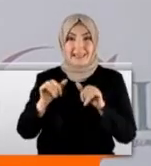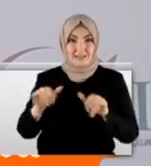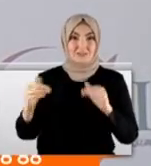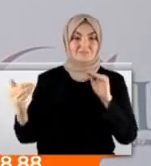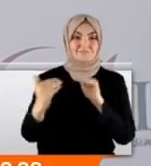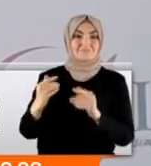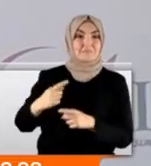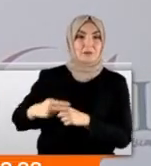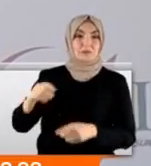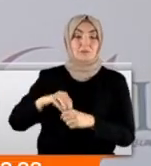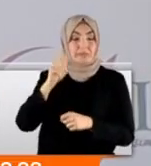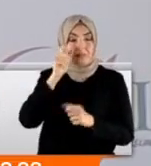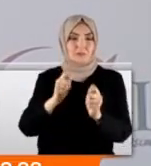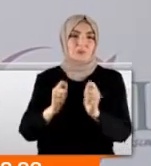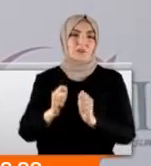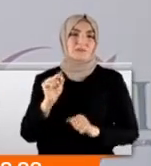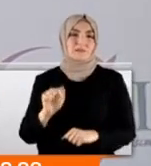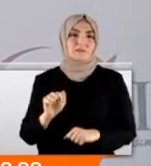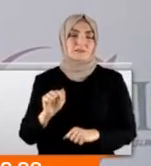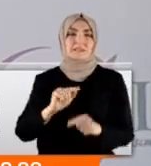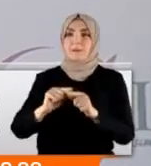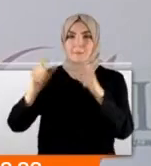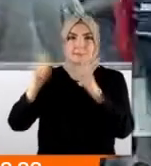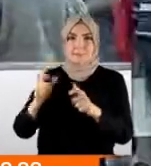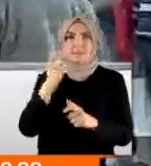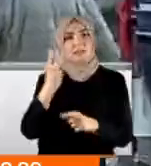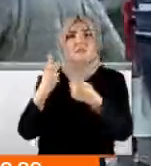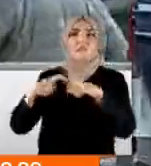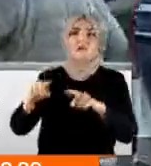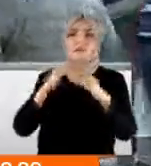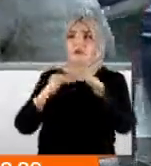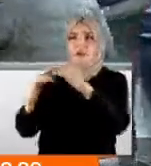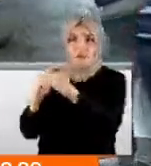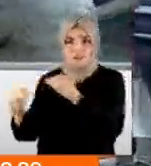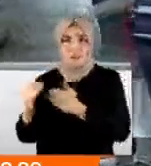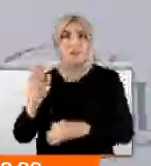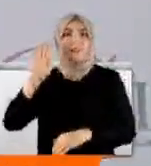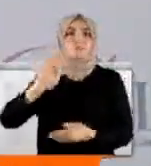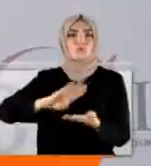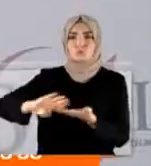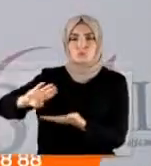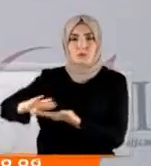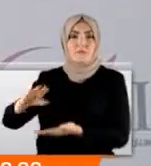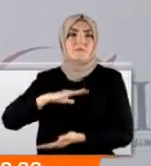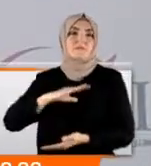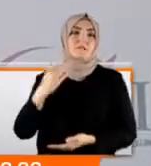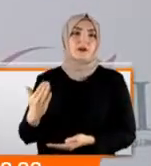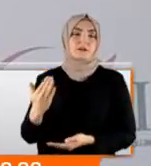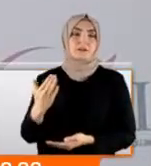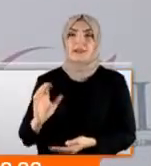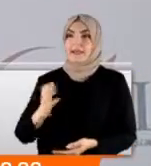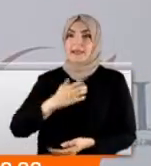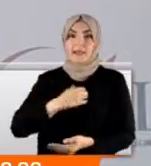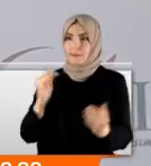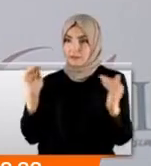ayrı halk, iki ayrı demokratik düzen ve iki ayrı devlet vardır. Egemen eşitlik